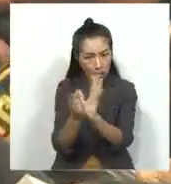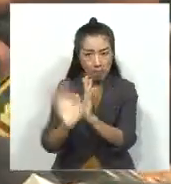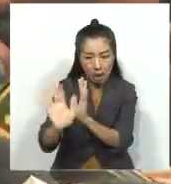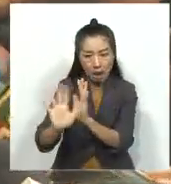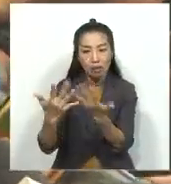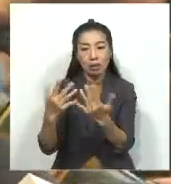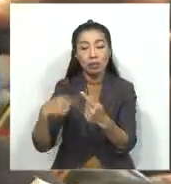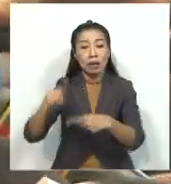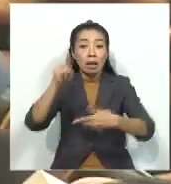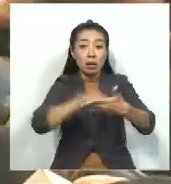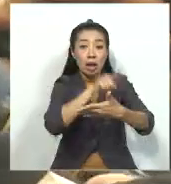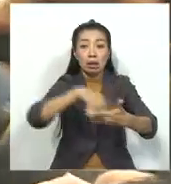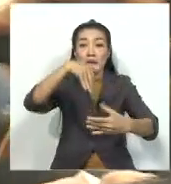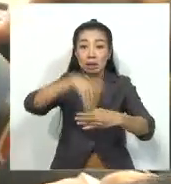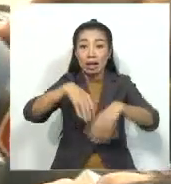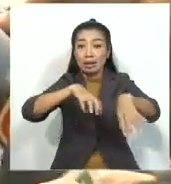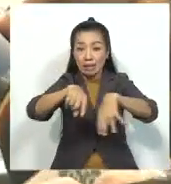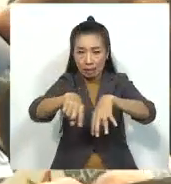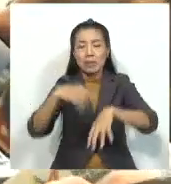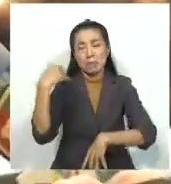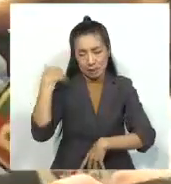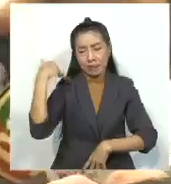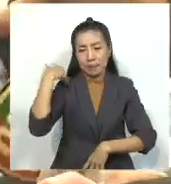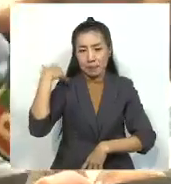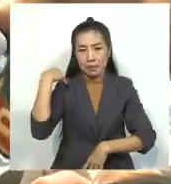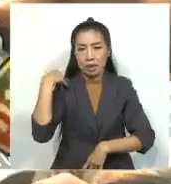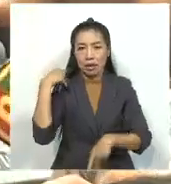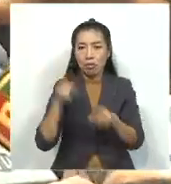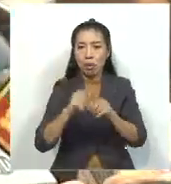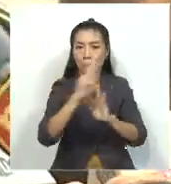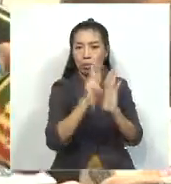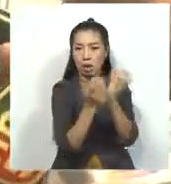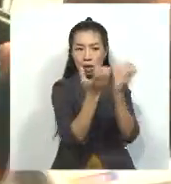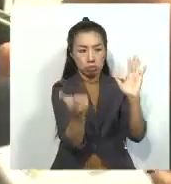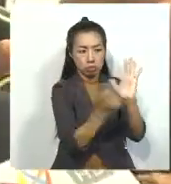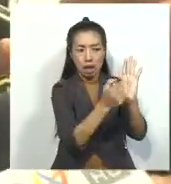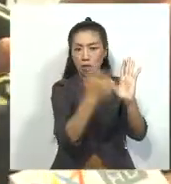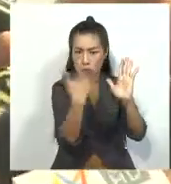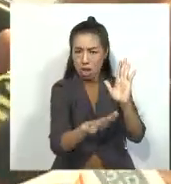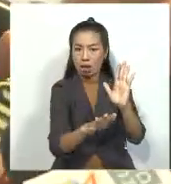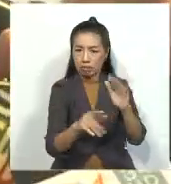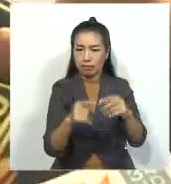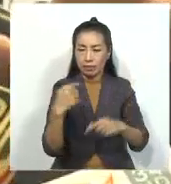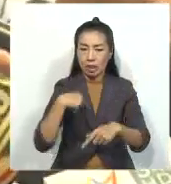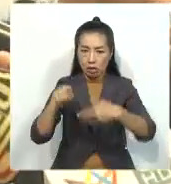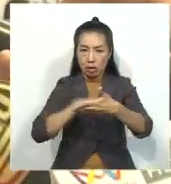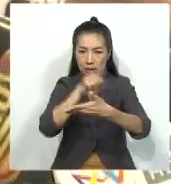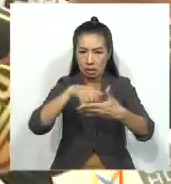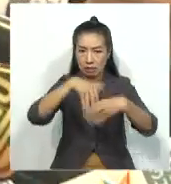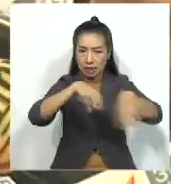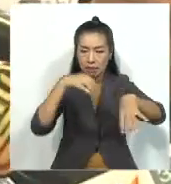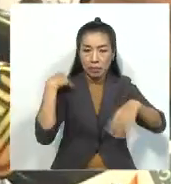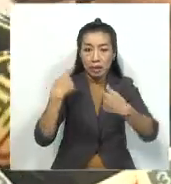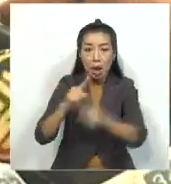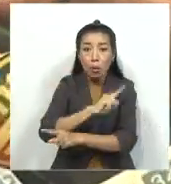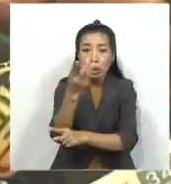นเรื่องของการเลือกตั้งนะครับย้ำว่าต้องมีขึ้นแน่นอนตามที่รัฐธรรมนูญระบุไว้แต่ขอให้เข้าใจการ